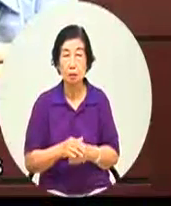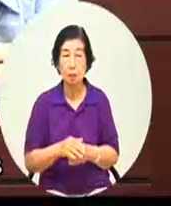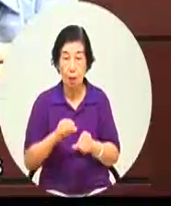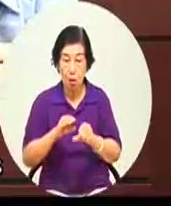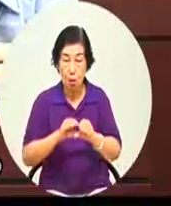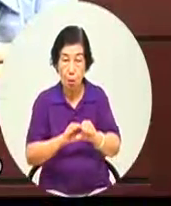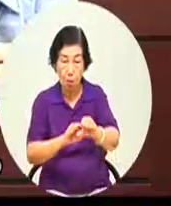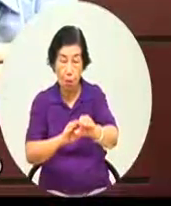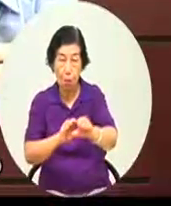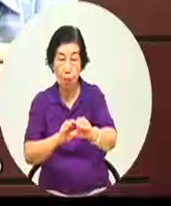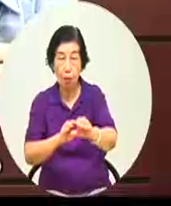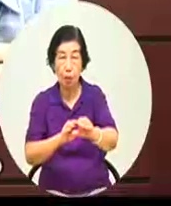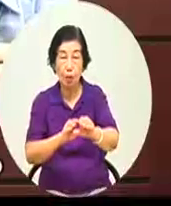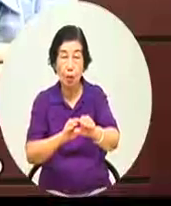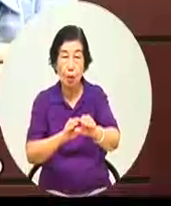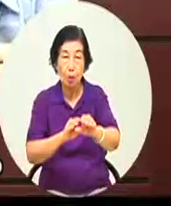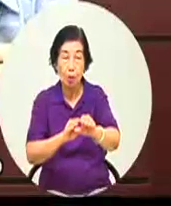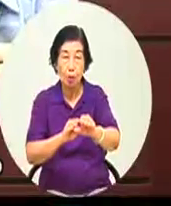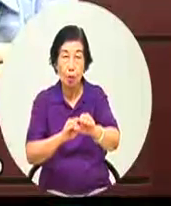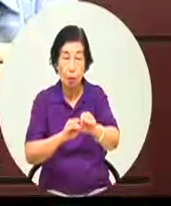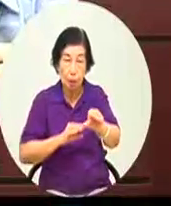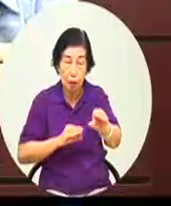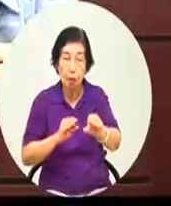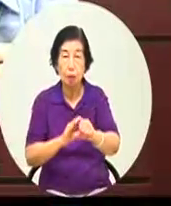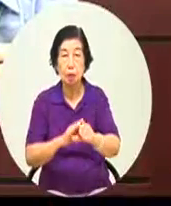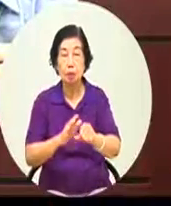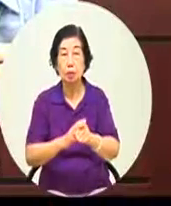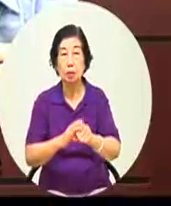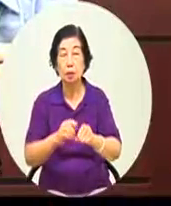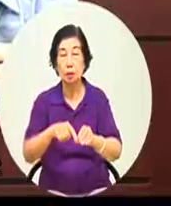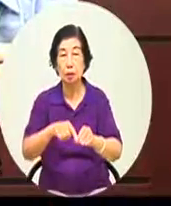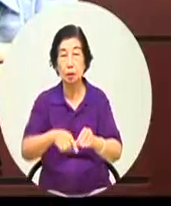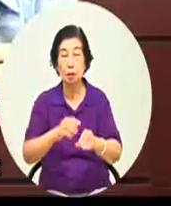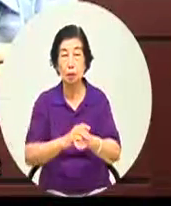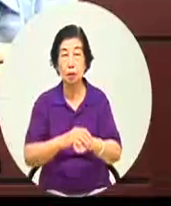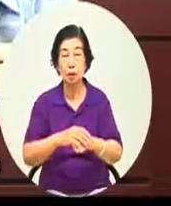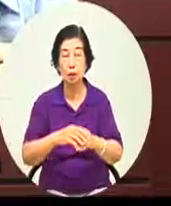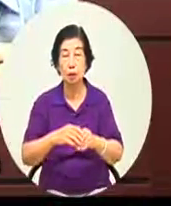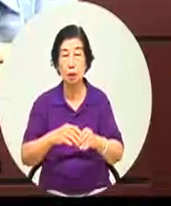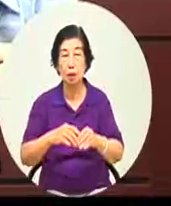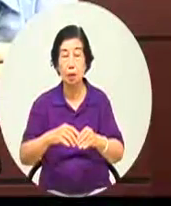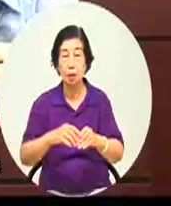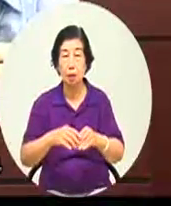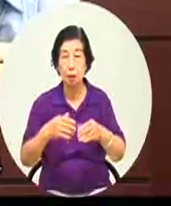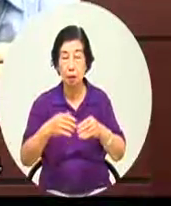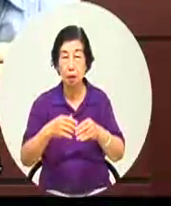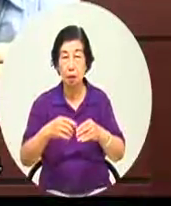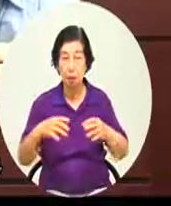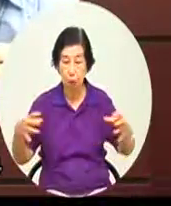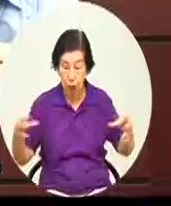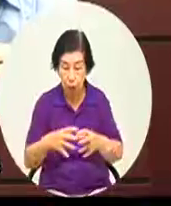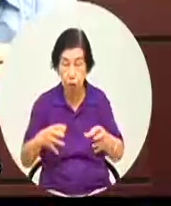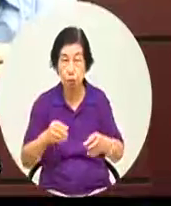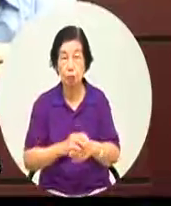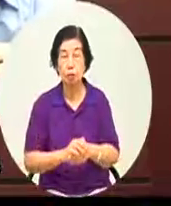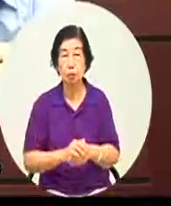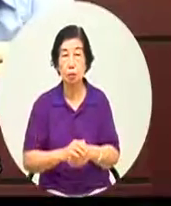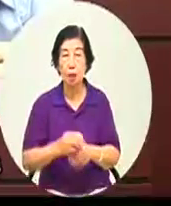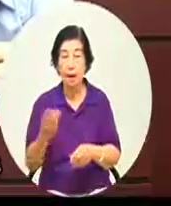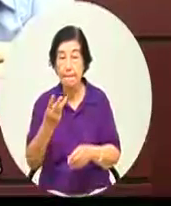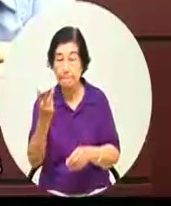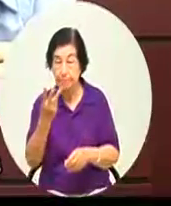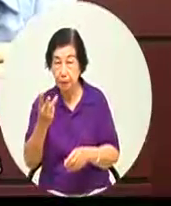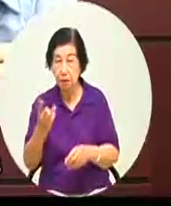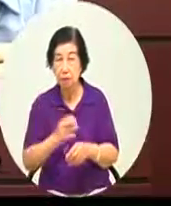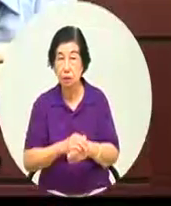前计程车规范的法规。 局长， 第三个，请让我讲完哈。第三个，它不能沿街